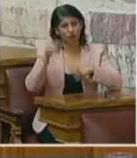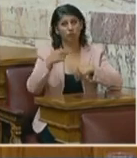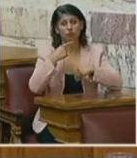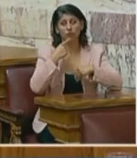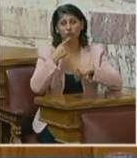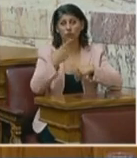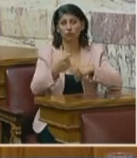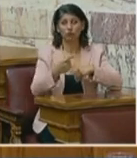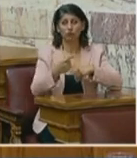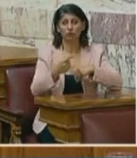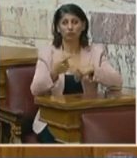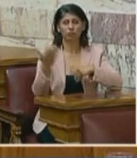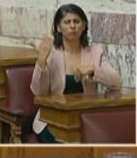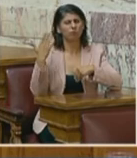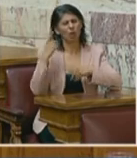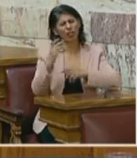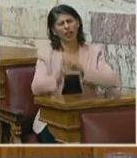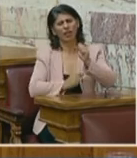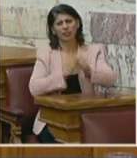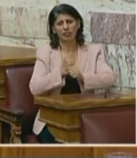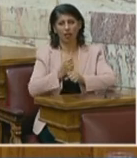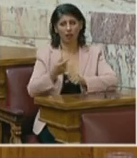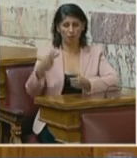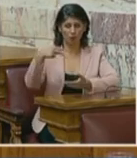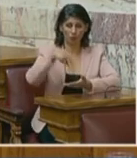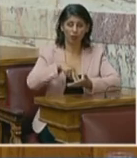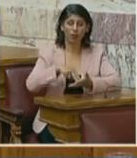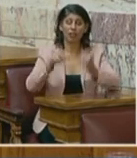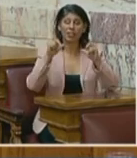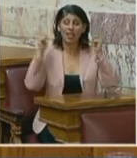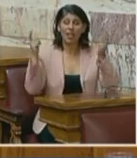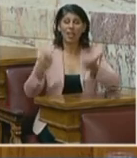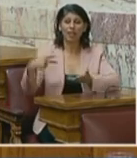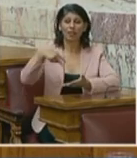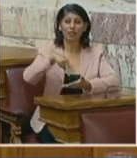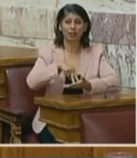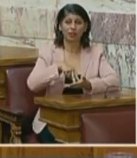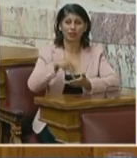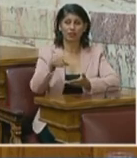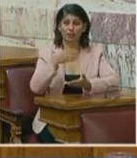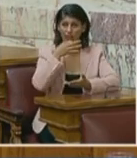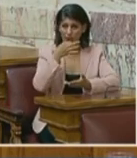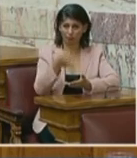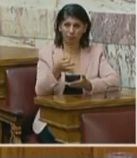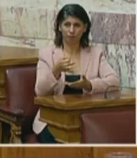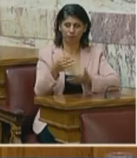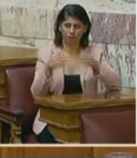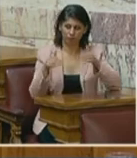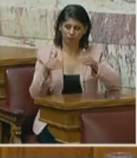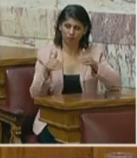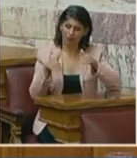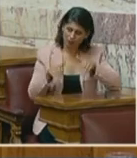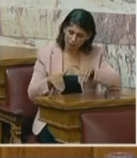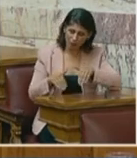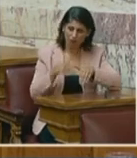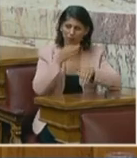εκφώνησε προδεκαετιών από αυτό το ιερό βήμα και την οποία ξεμνίωμαι να επαναλάβω